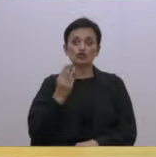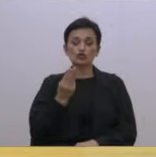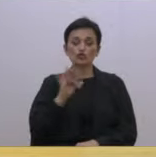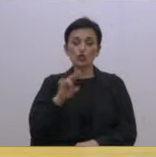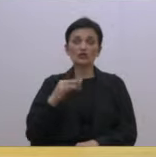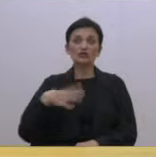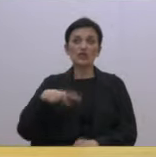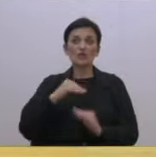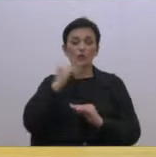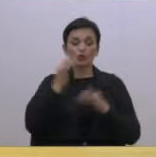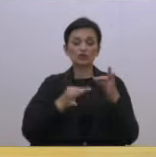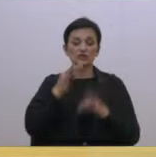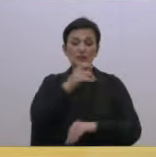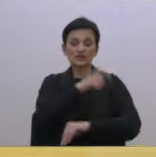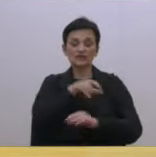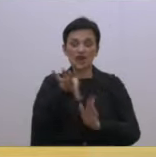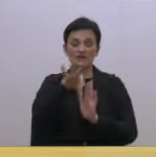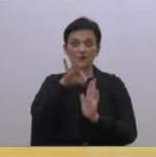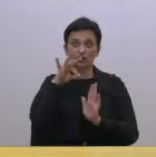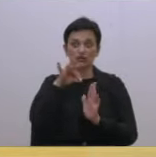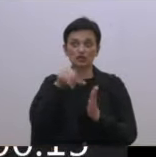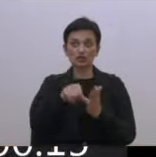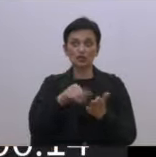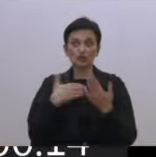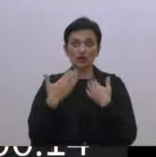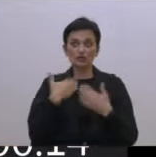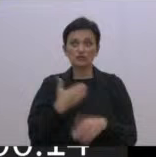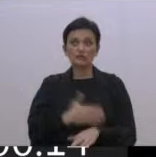სასამართლოს წევრად არჩევის შესახებ. გთხოვთ ჩართოთ კენჭისყრის რეჟიმი.